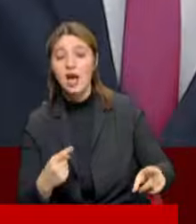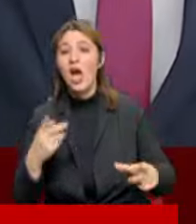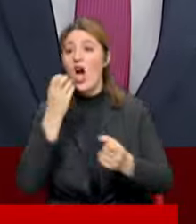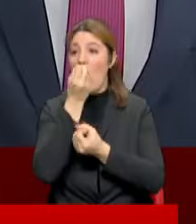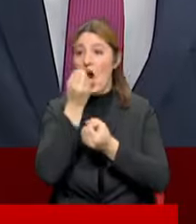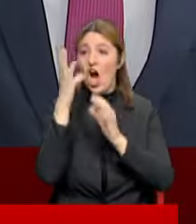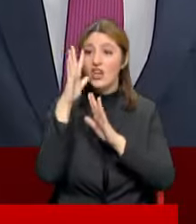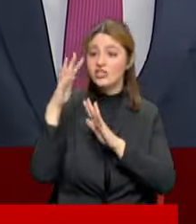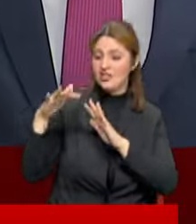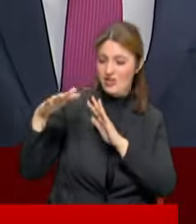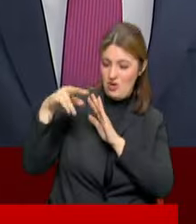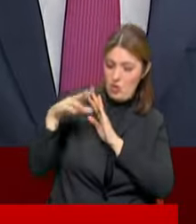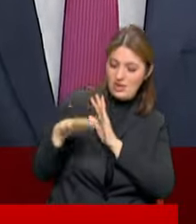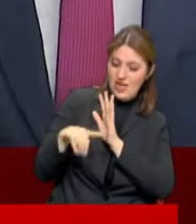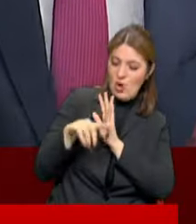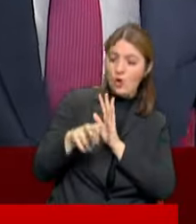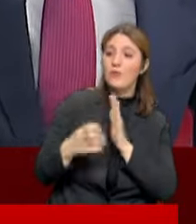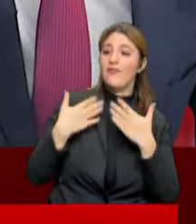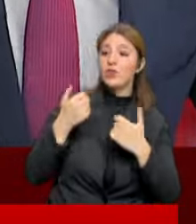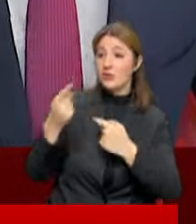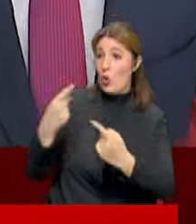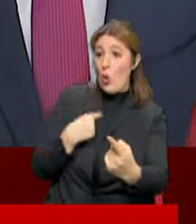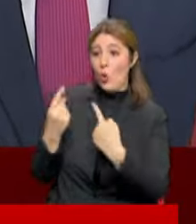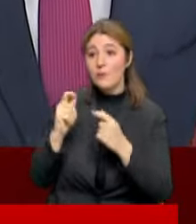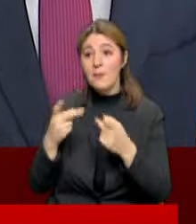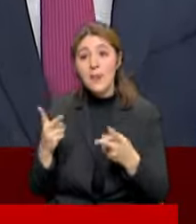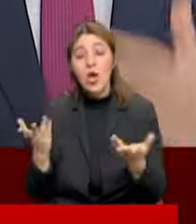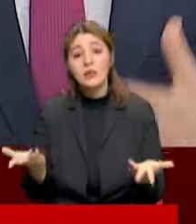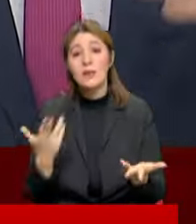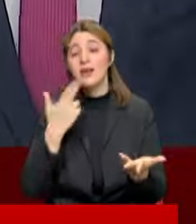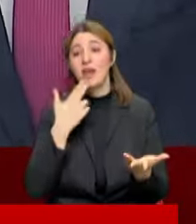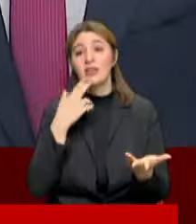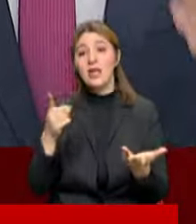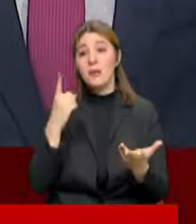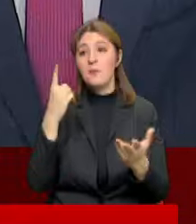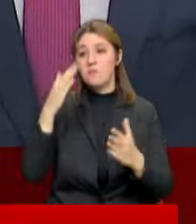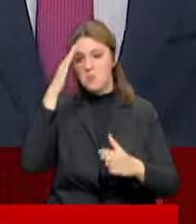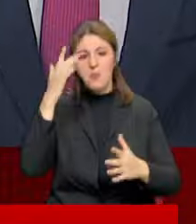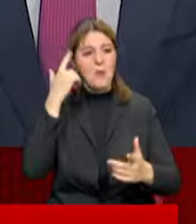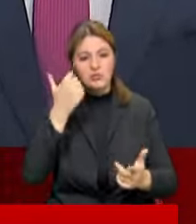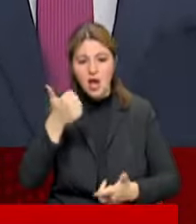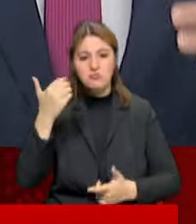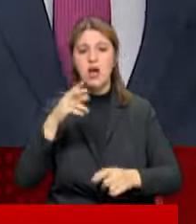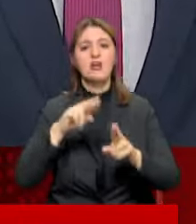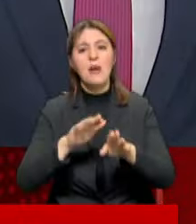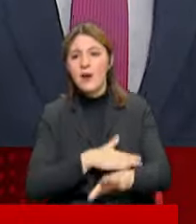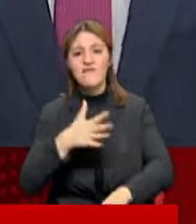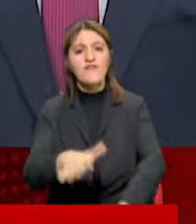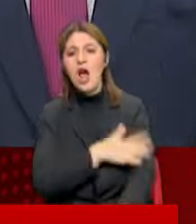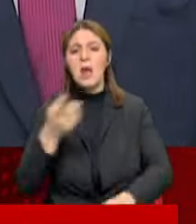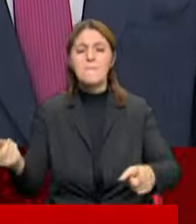ağacın gölgesinde nefes alıyorsak sizinle konuşabiliyorsa kadınlarımız pilot Başbakan Kaymakam